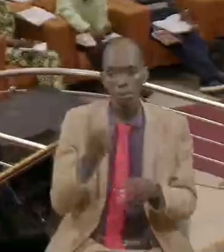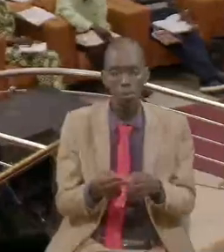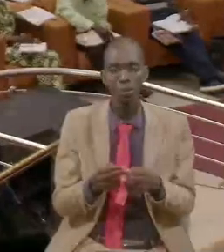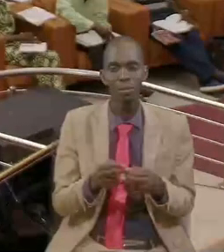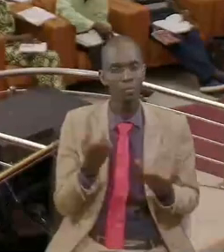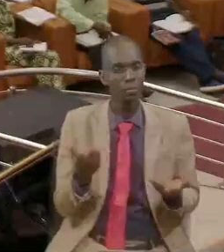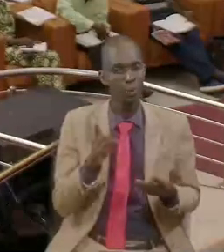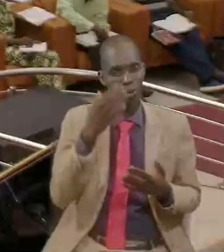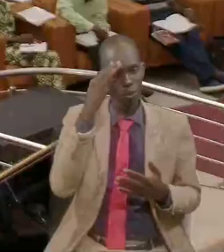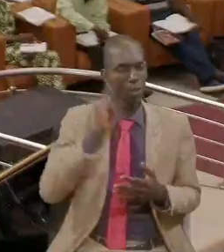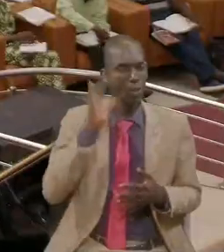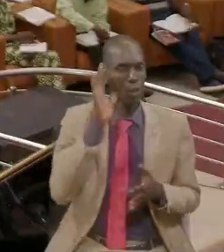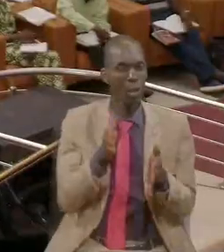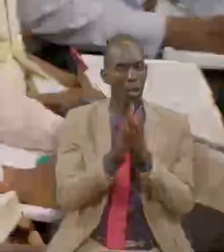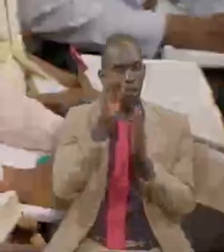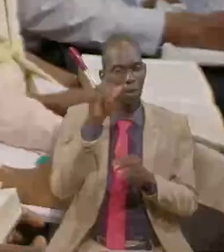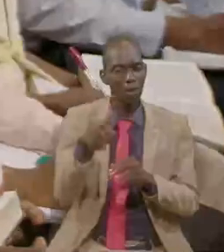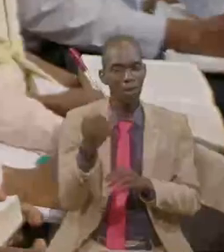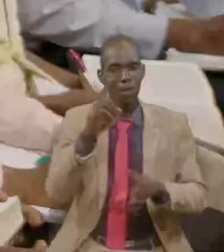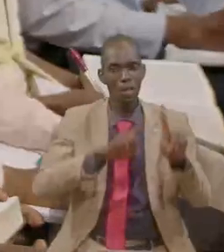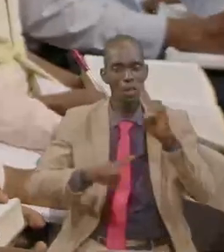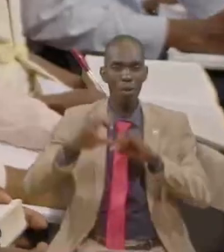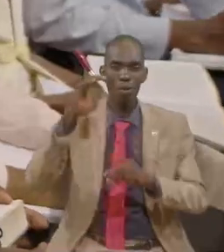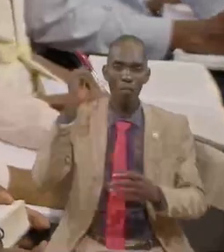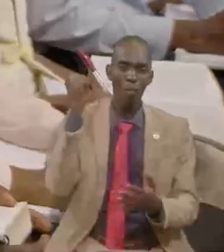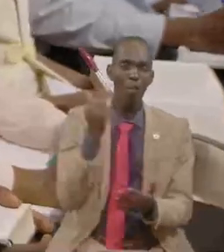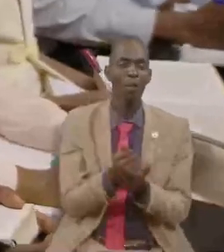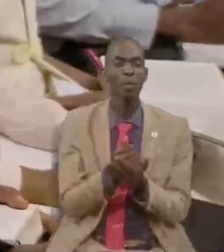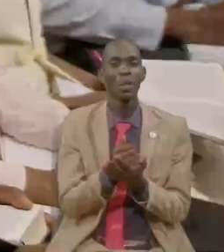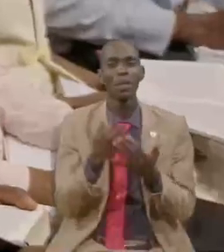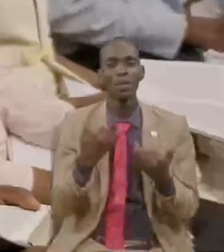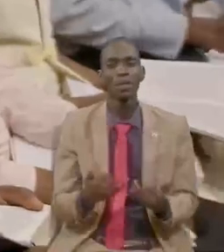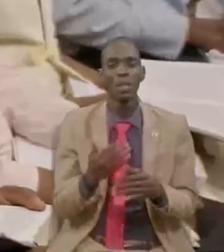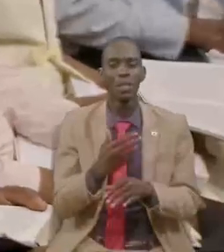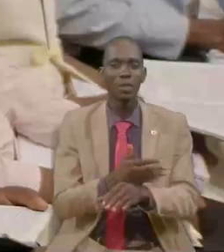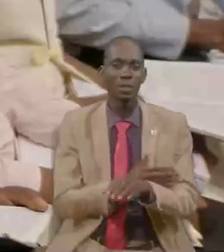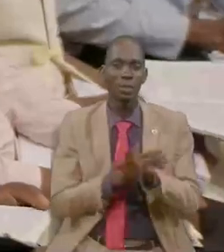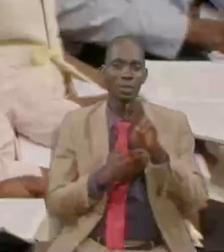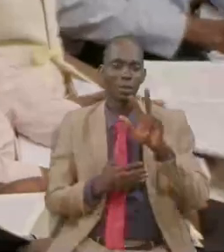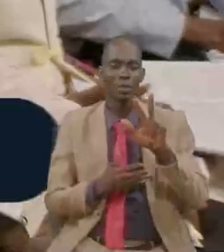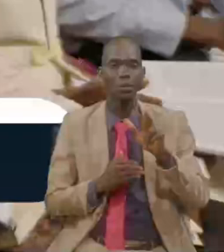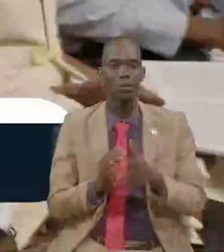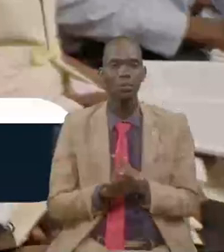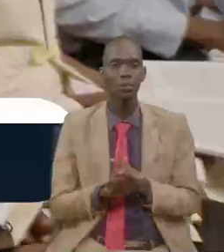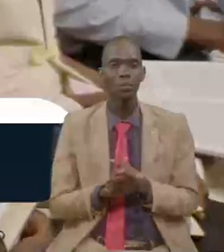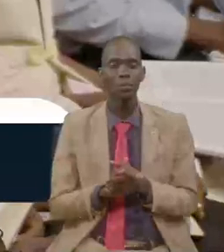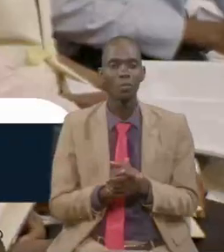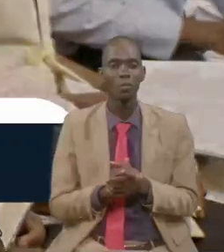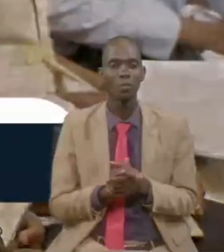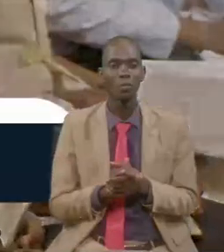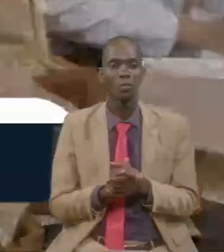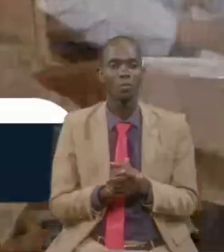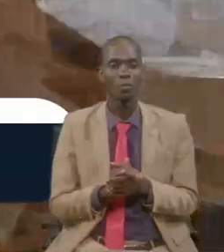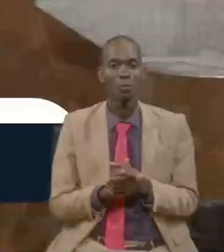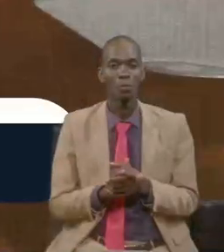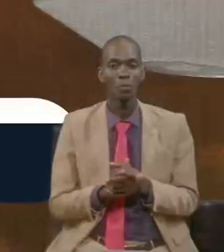et nous rende prêts pour l'enlèvement. Donne-moi une autre amen. Troisième partie ici, Nous allons